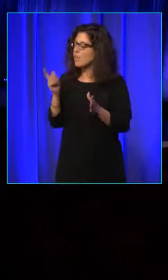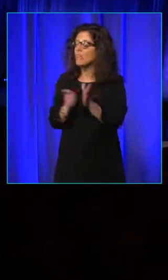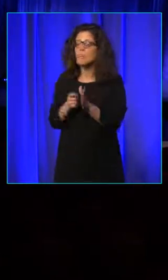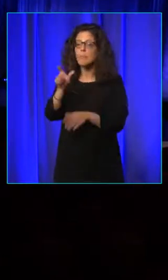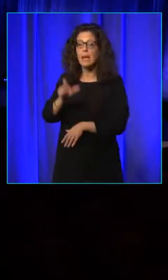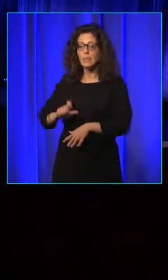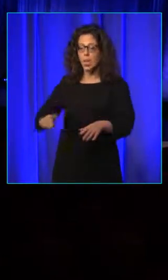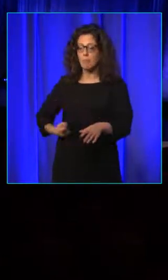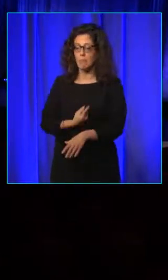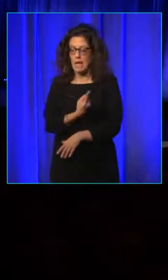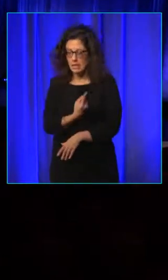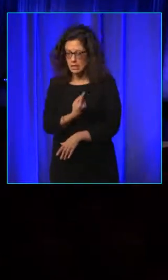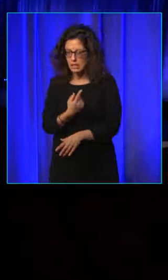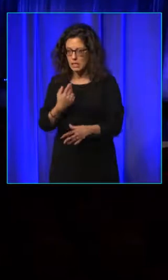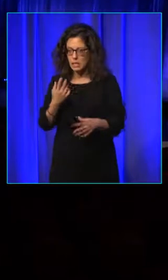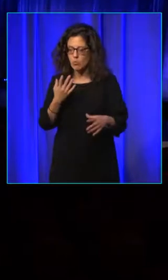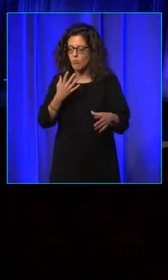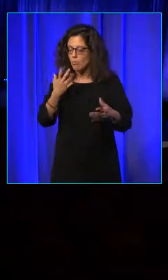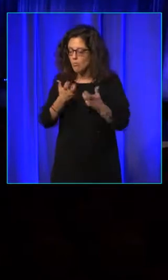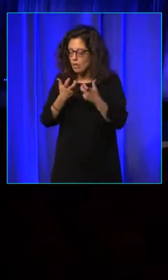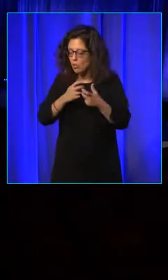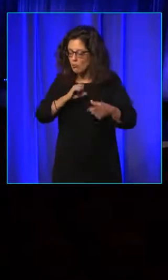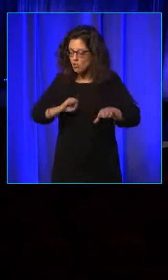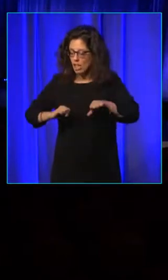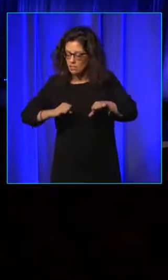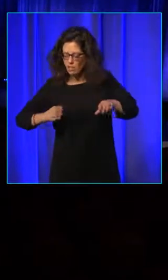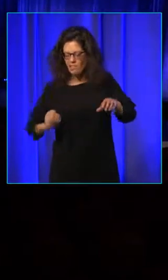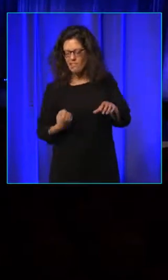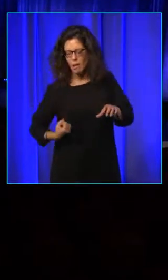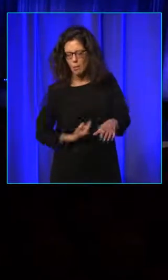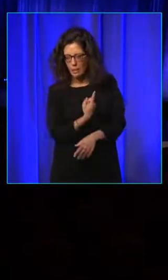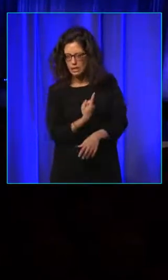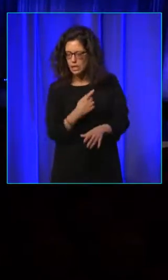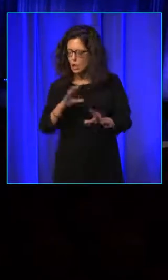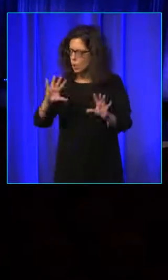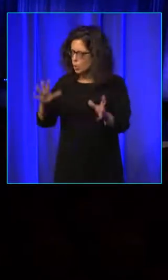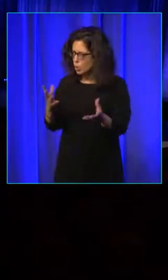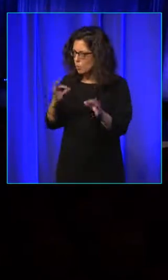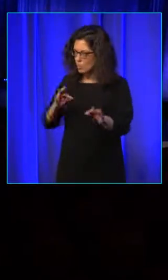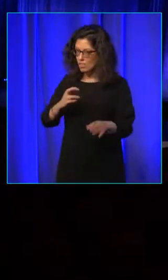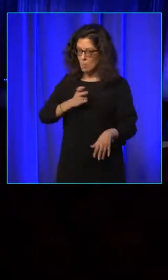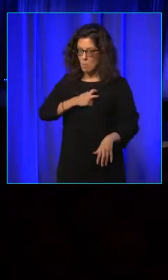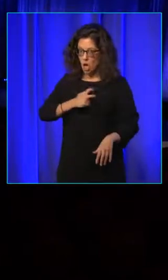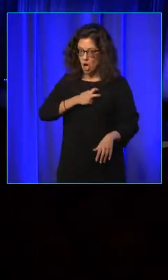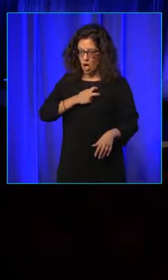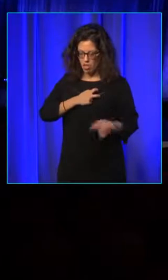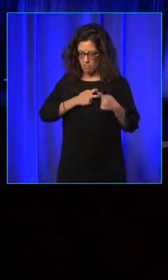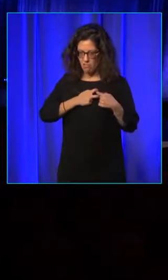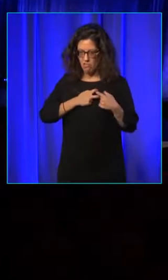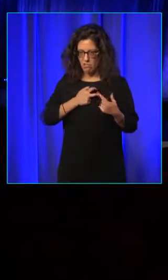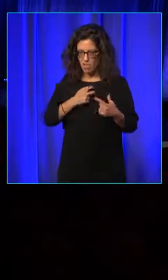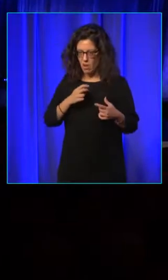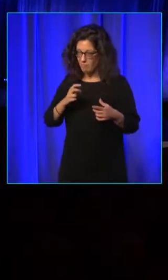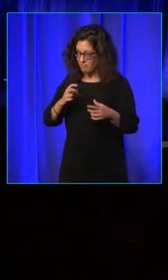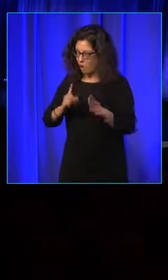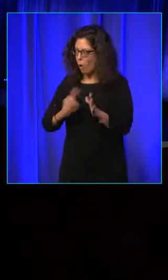blessée en faisant tel geste ou par exemple sportif? Comment vous travaillez pour dépasser la peur et l'appréhension du même geste plus